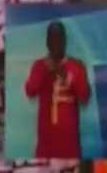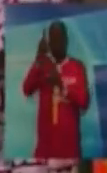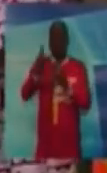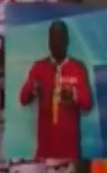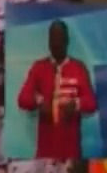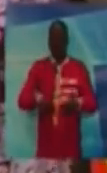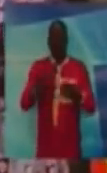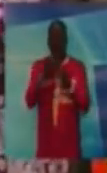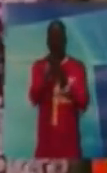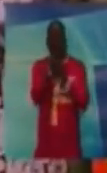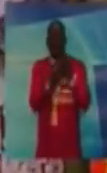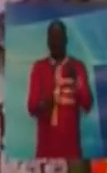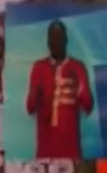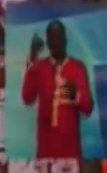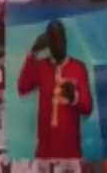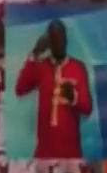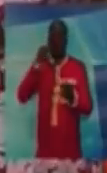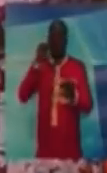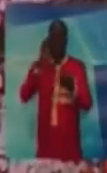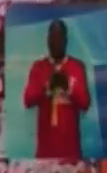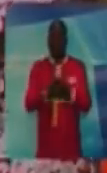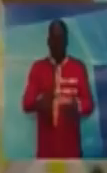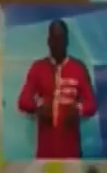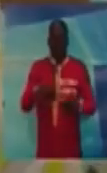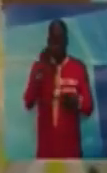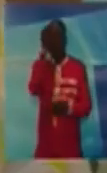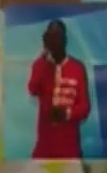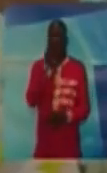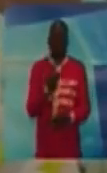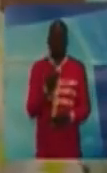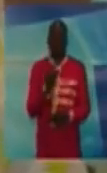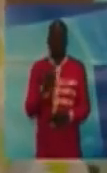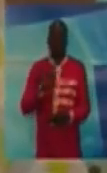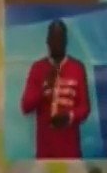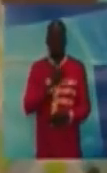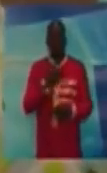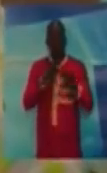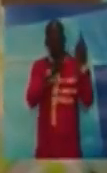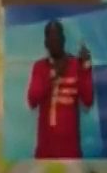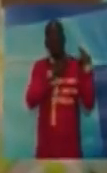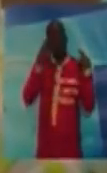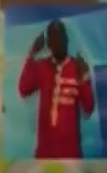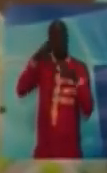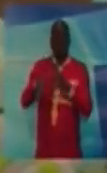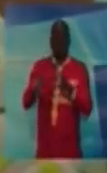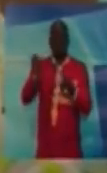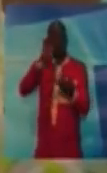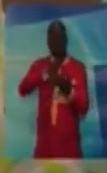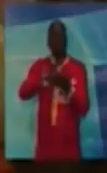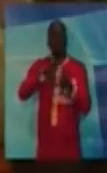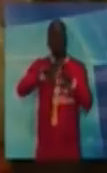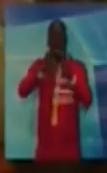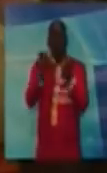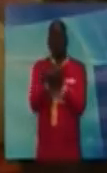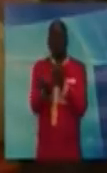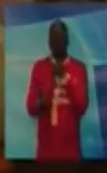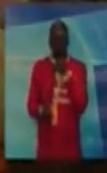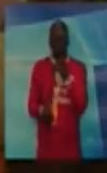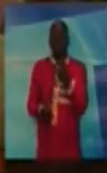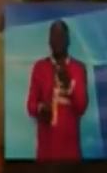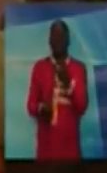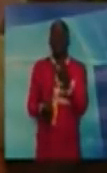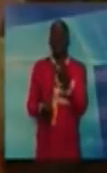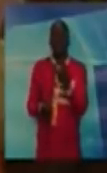vivres seraient en manque aux grandes dames des veuves et des orphelins. Aujourd'hui, nous portons cette calebasse la renversée pour signifier d'une